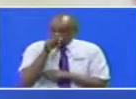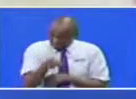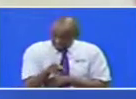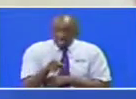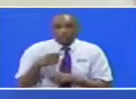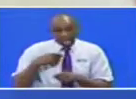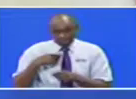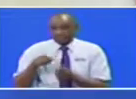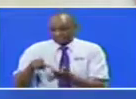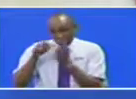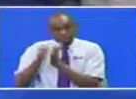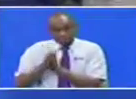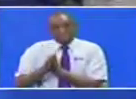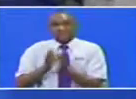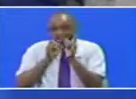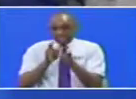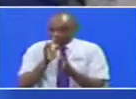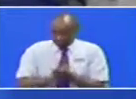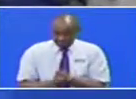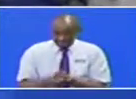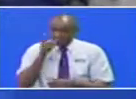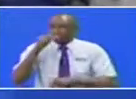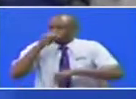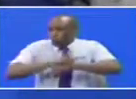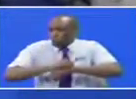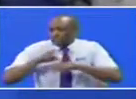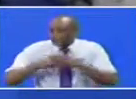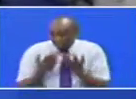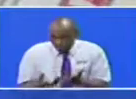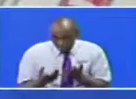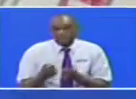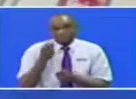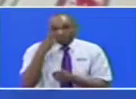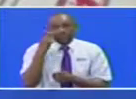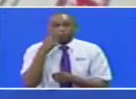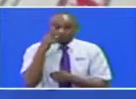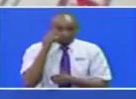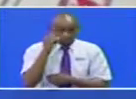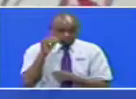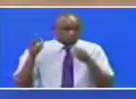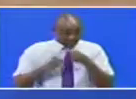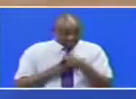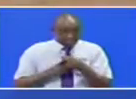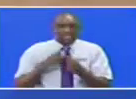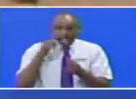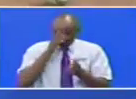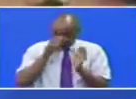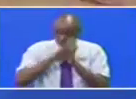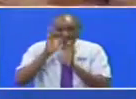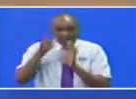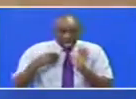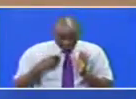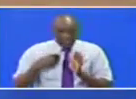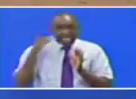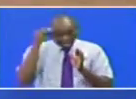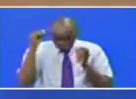also get to specialize on your talent. Shule hiyo ambayo ilianzishwa mnamo mwaka 2006 ina mpango maalum unaojumuisha masomo